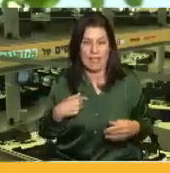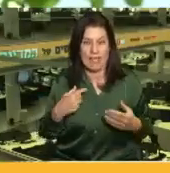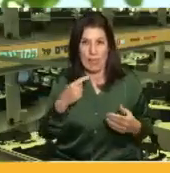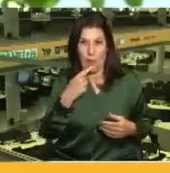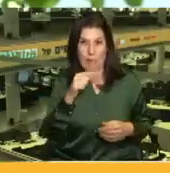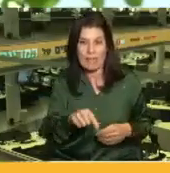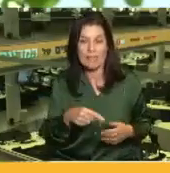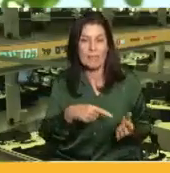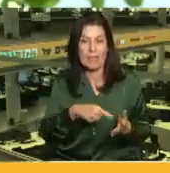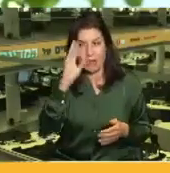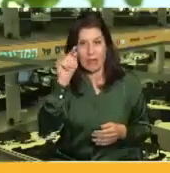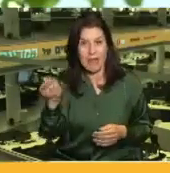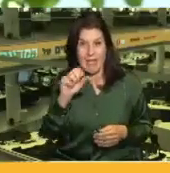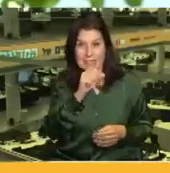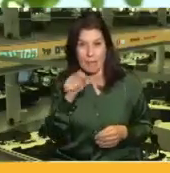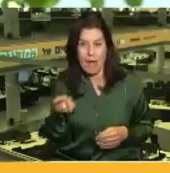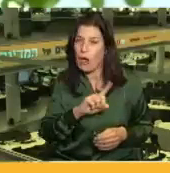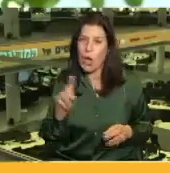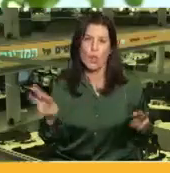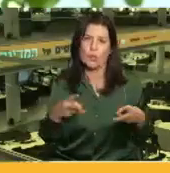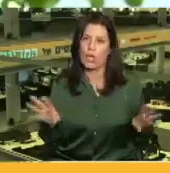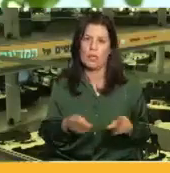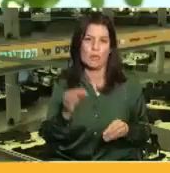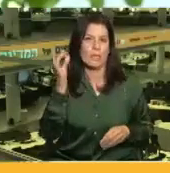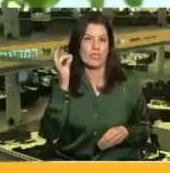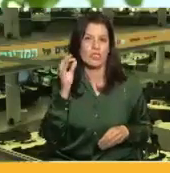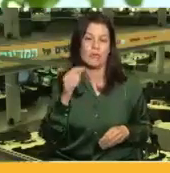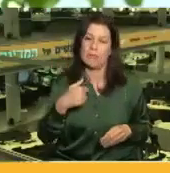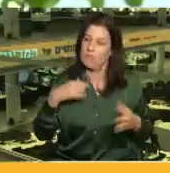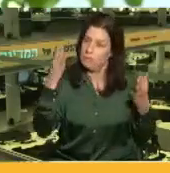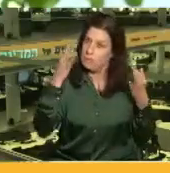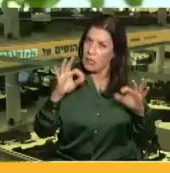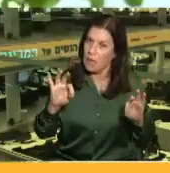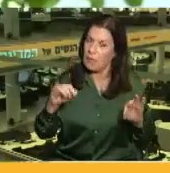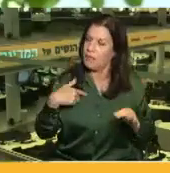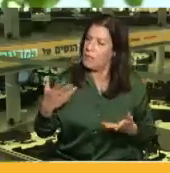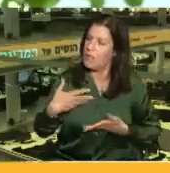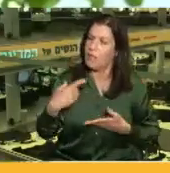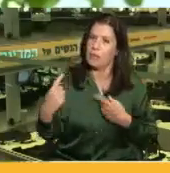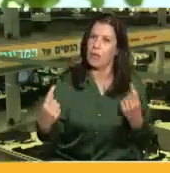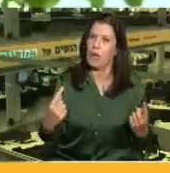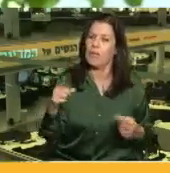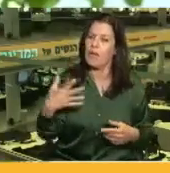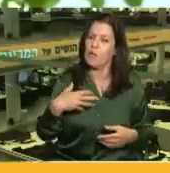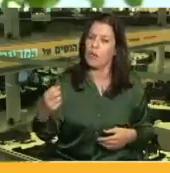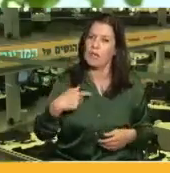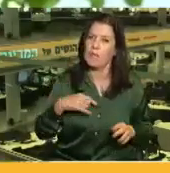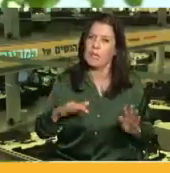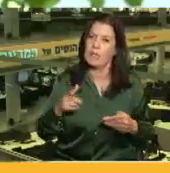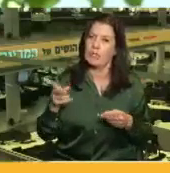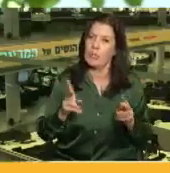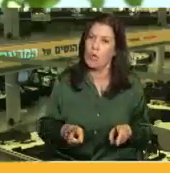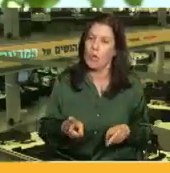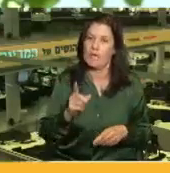נשים. אבל מה, בדיוק מה שאמרתי, אני מכבדת את כולם, ואני לוקחת מכל אחד, והם לוקחים ממני את מה שהם יכולים ורוצים